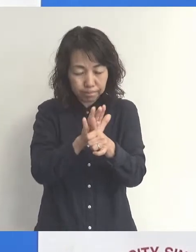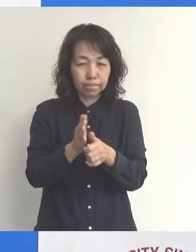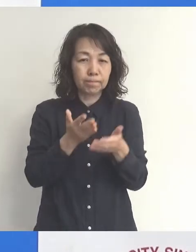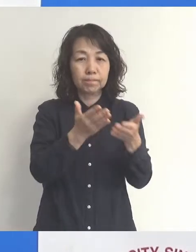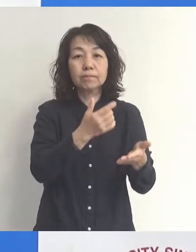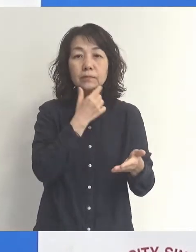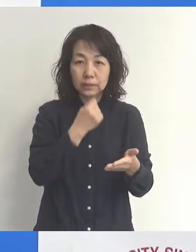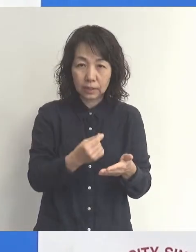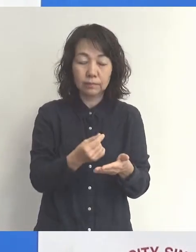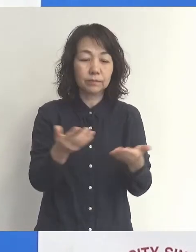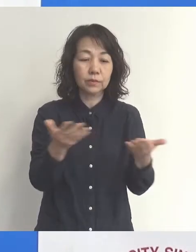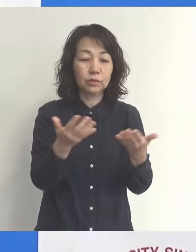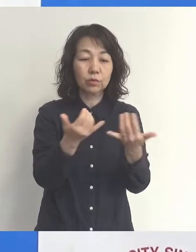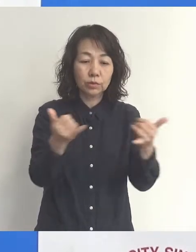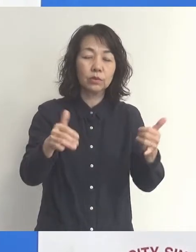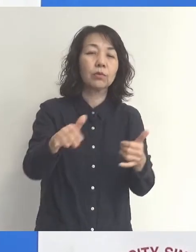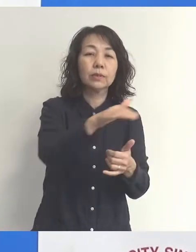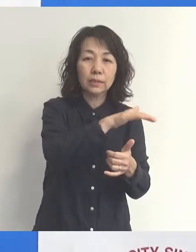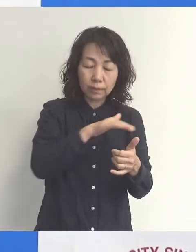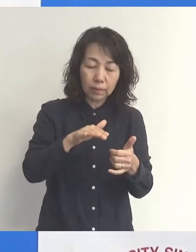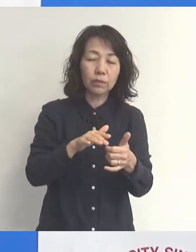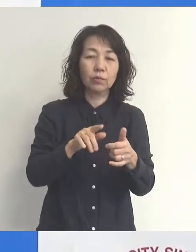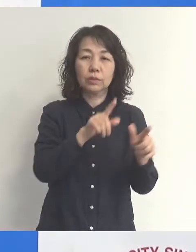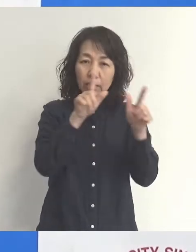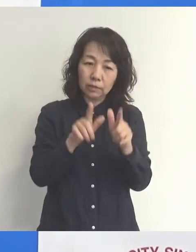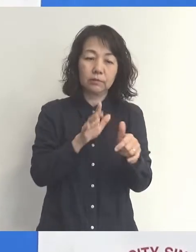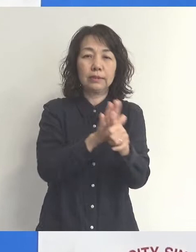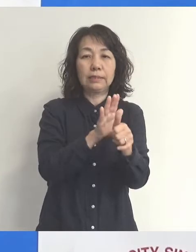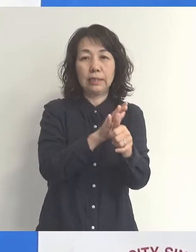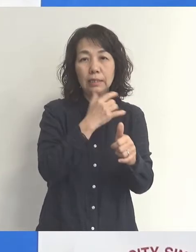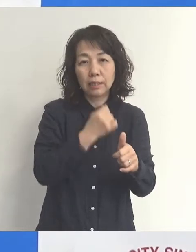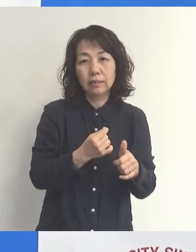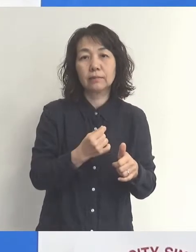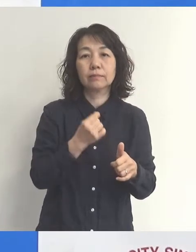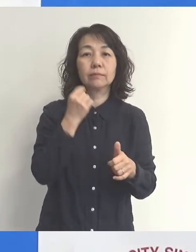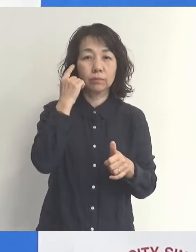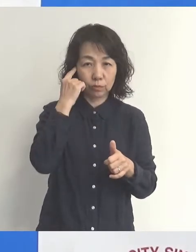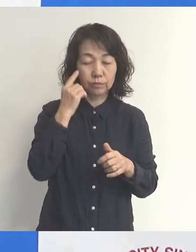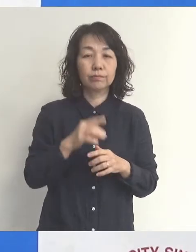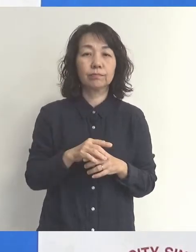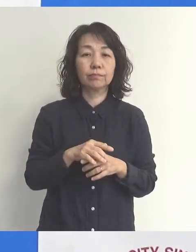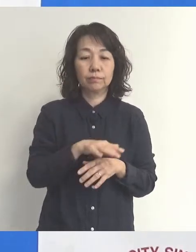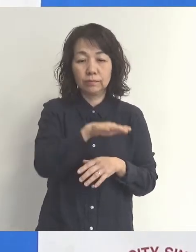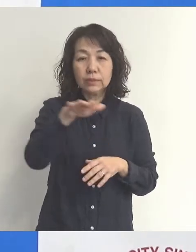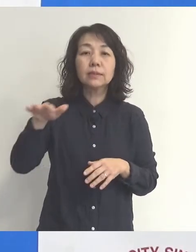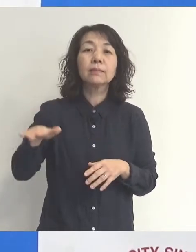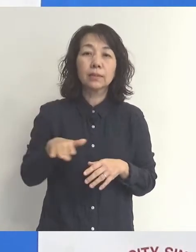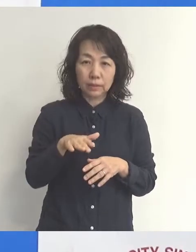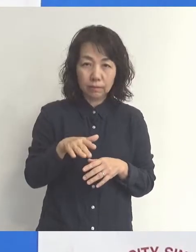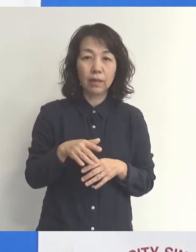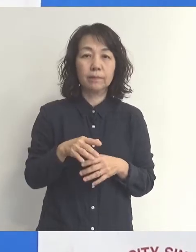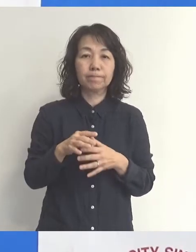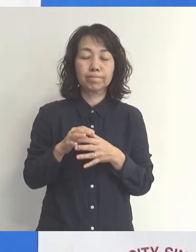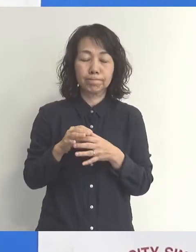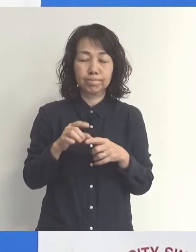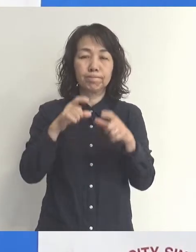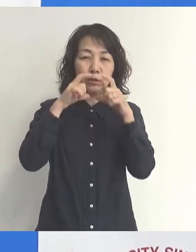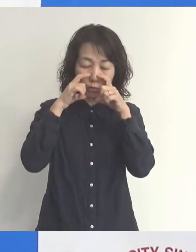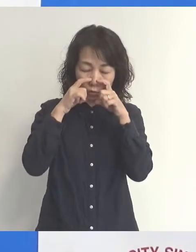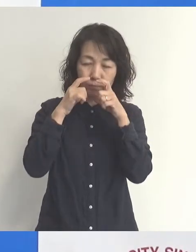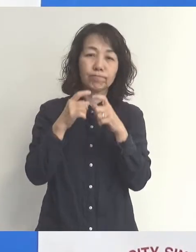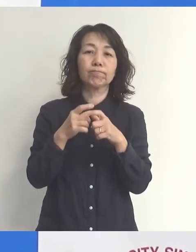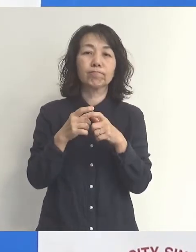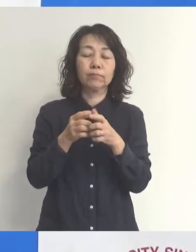皆様を支えてまいりたいと思っております。どうか皆様においては、引き続きマスク着